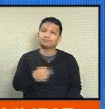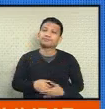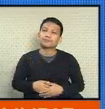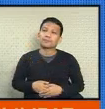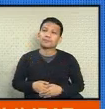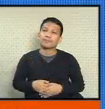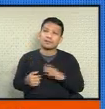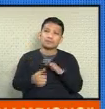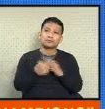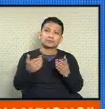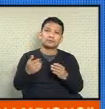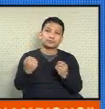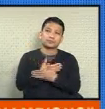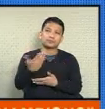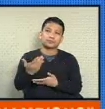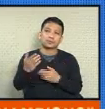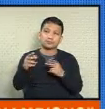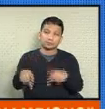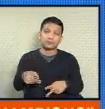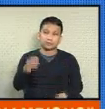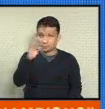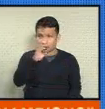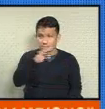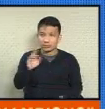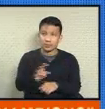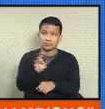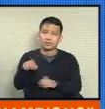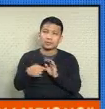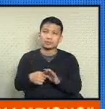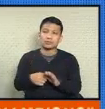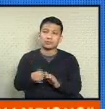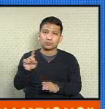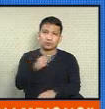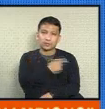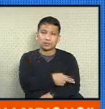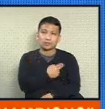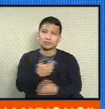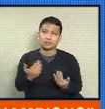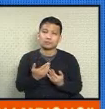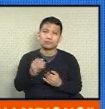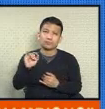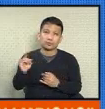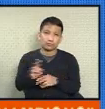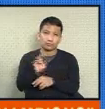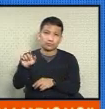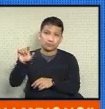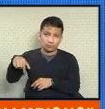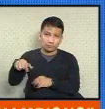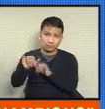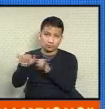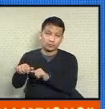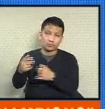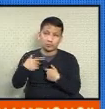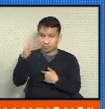Samantala, nagdulot ng takot sa ilang residente sa Cebu ang paggamit sa isang ospital para i-quarantine ang mga